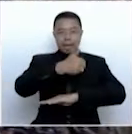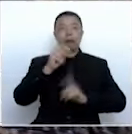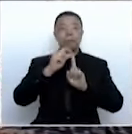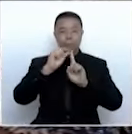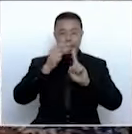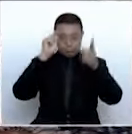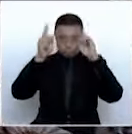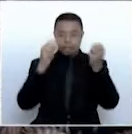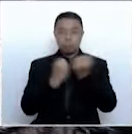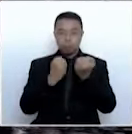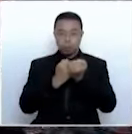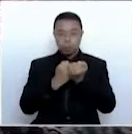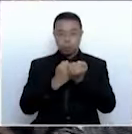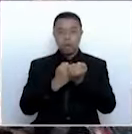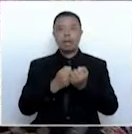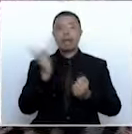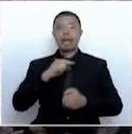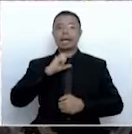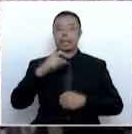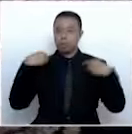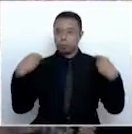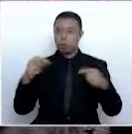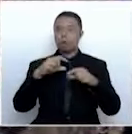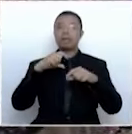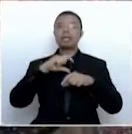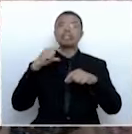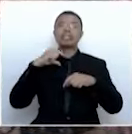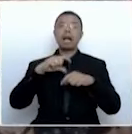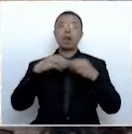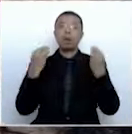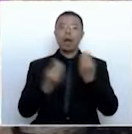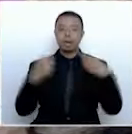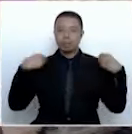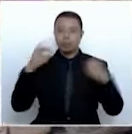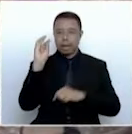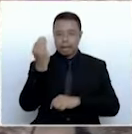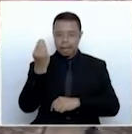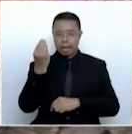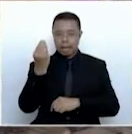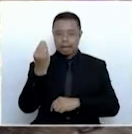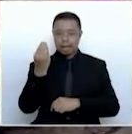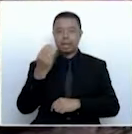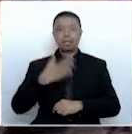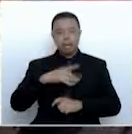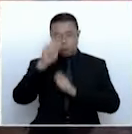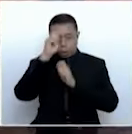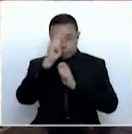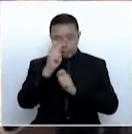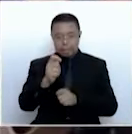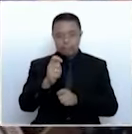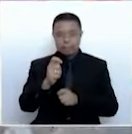partai politik pengusul pasangan calon gubernur dan wakil gubernur Provinsi DKI Jakarta. Yang saya